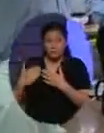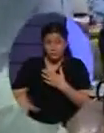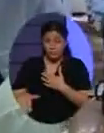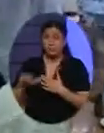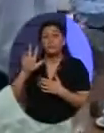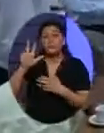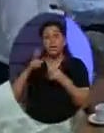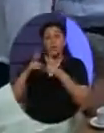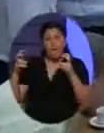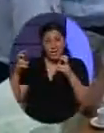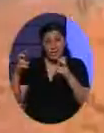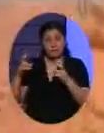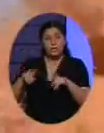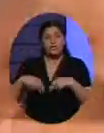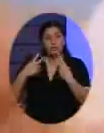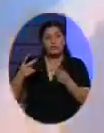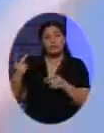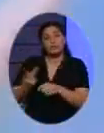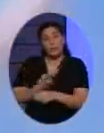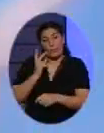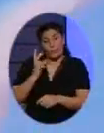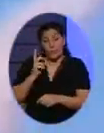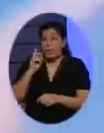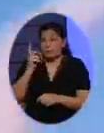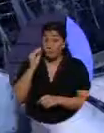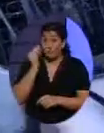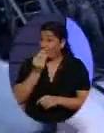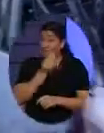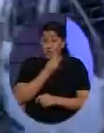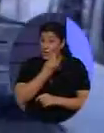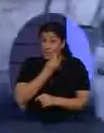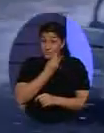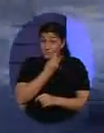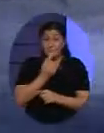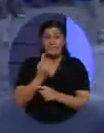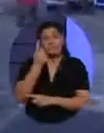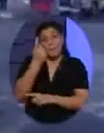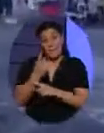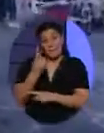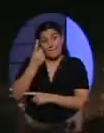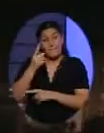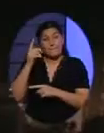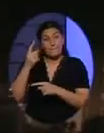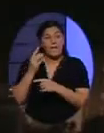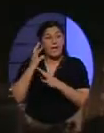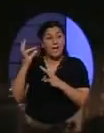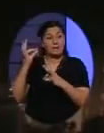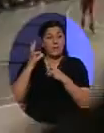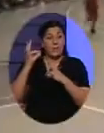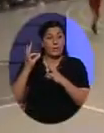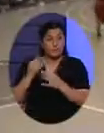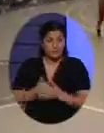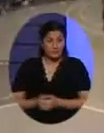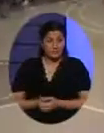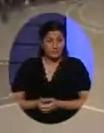הערים הגדולות בדרום לחזור לשגרה, אלא שבצהריים החל טפטוף שהפך אט אט לגשם של אזעקות ונפילות.